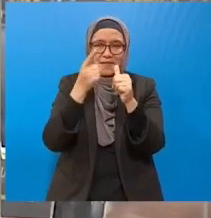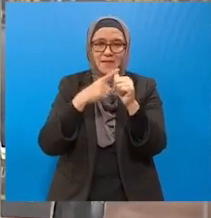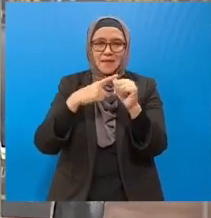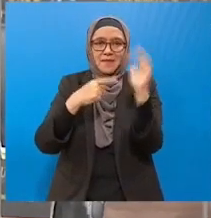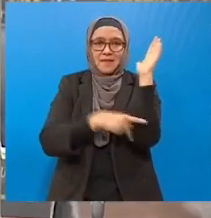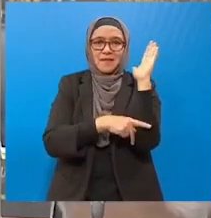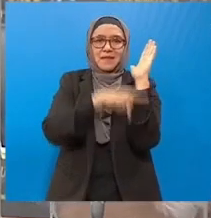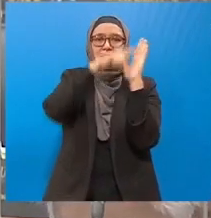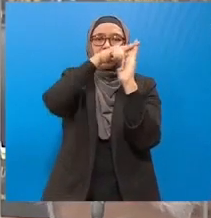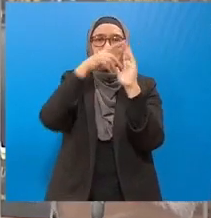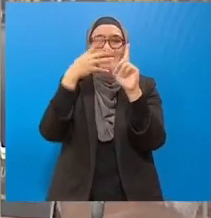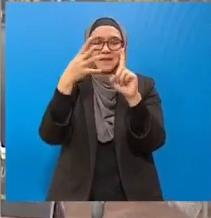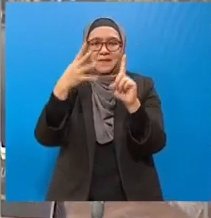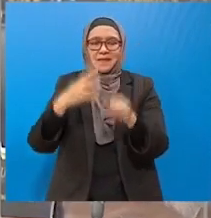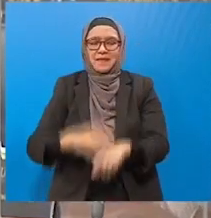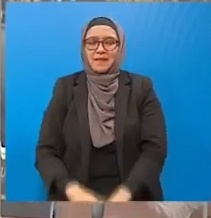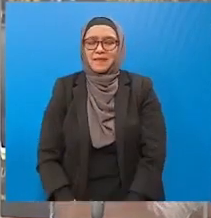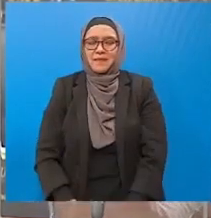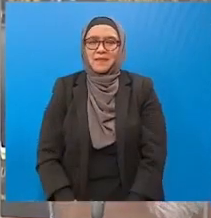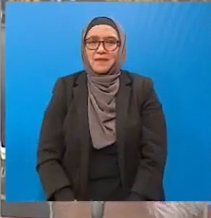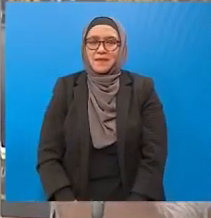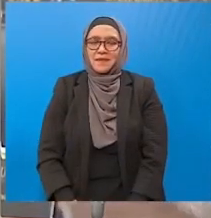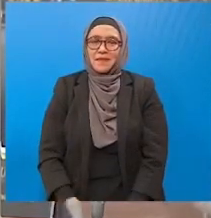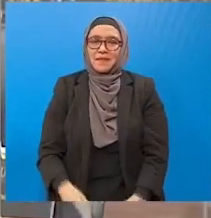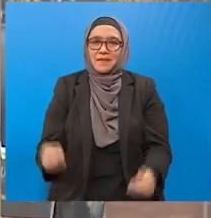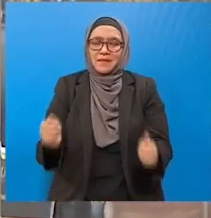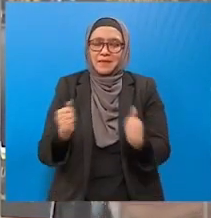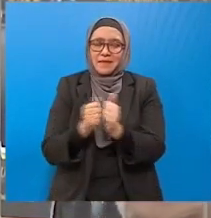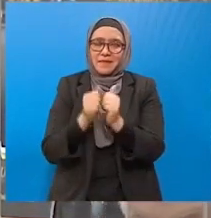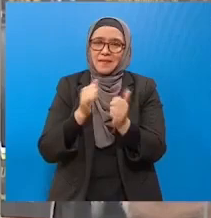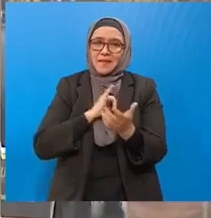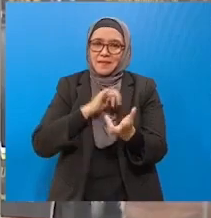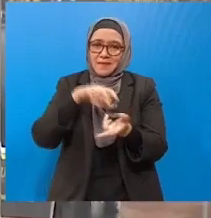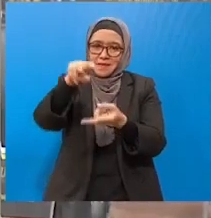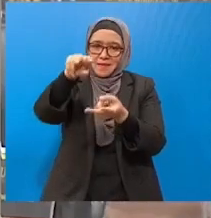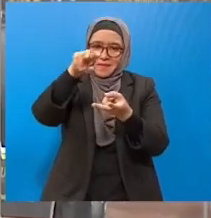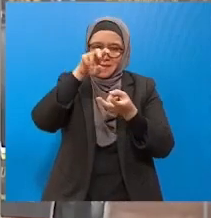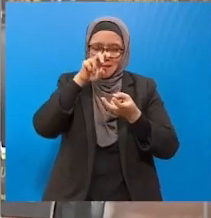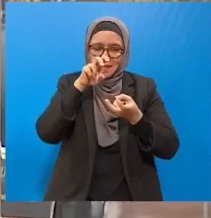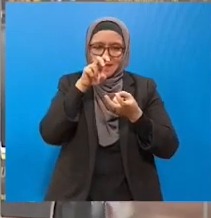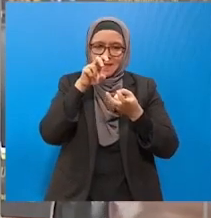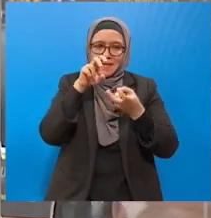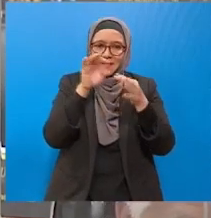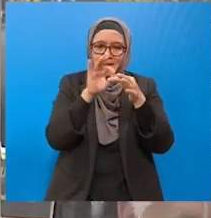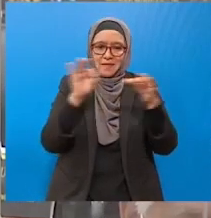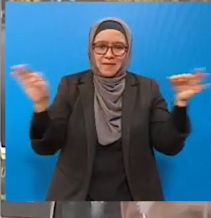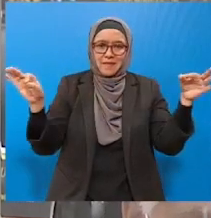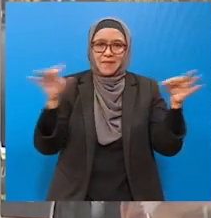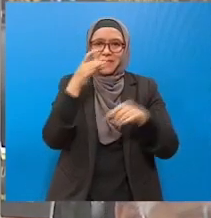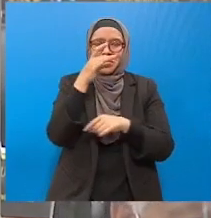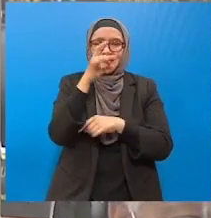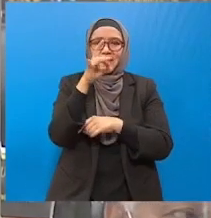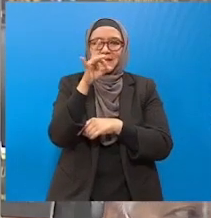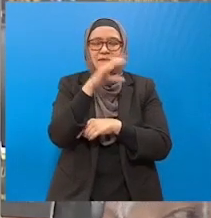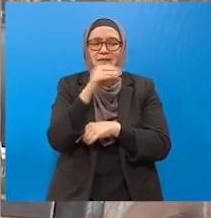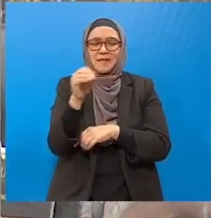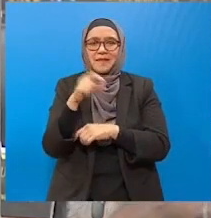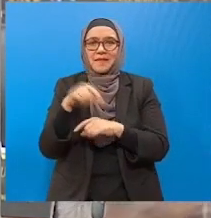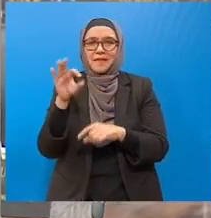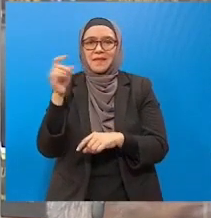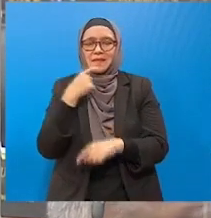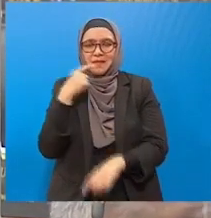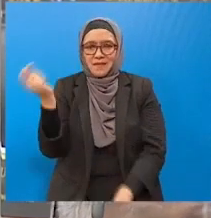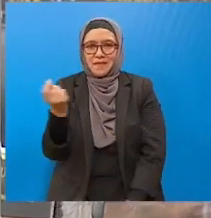besoknya itu suka saya buka ucapan ini dengan petikan kisah daripada ayat 18 dan 19 surat 16